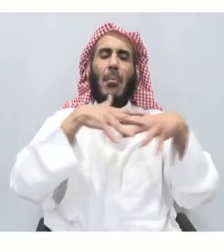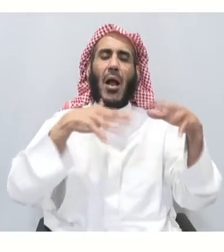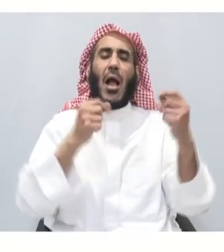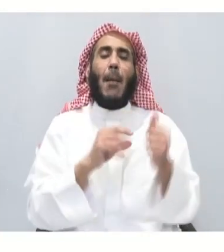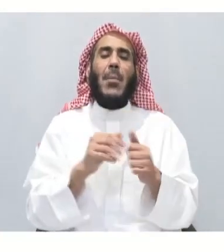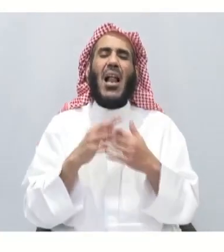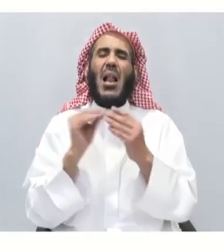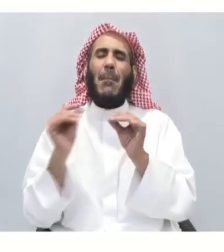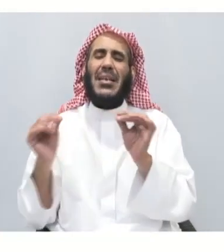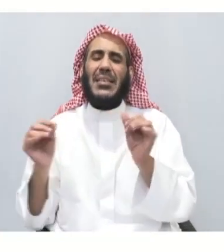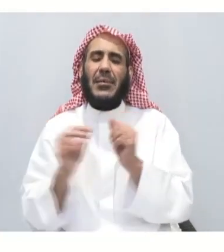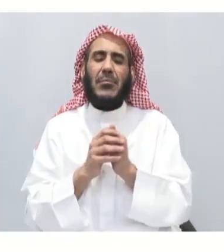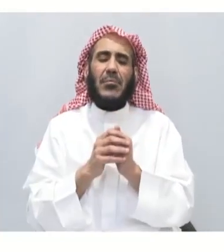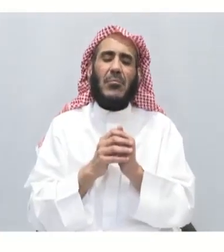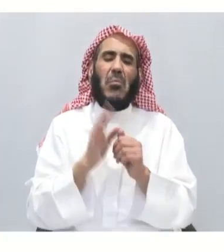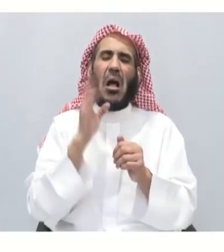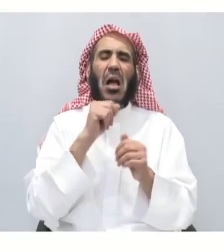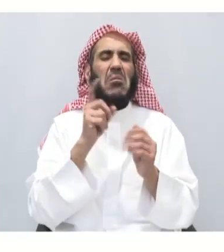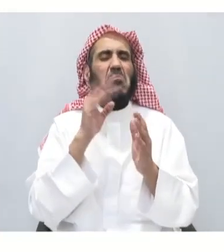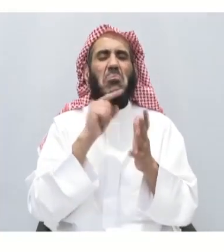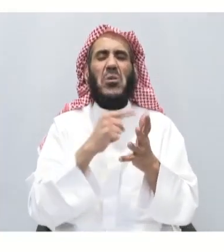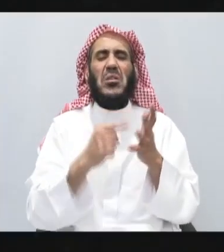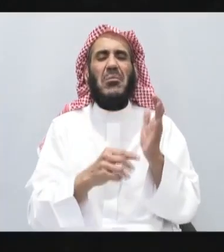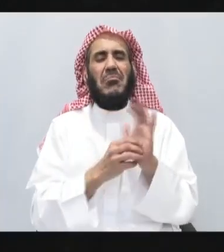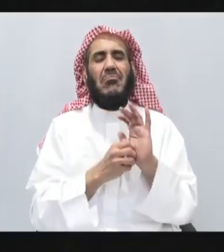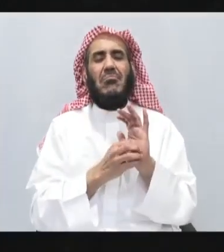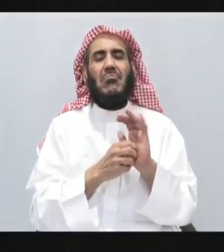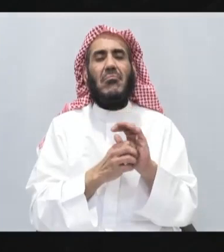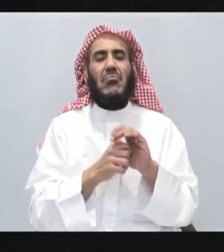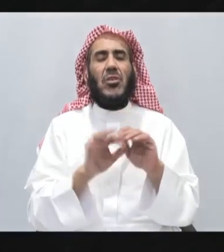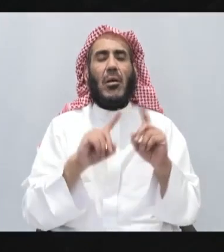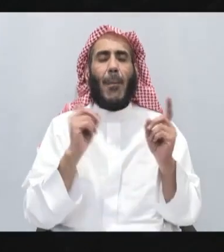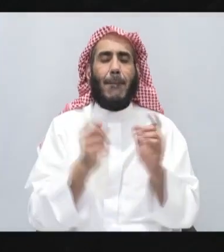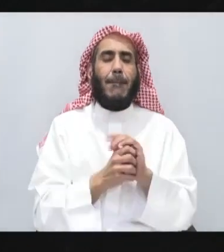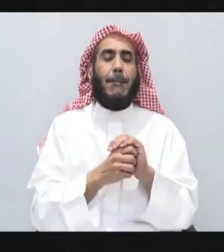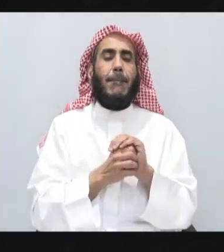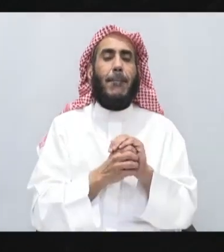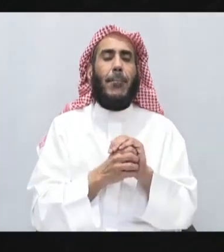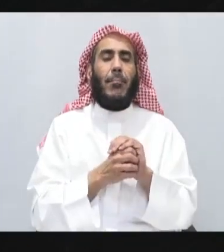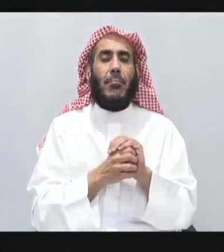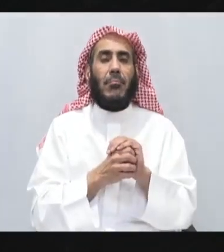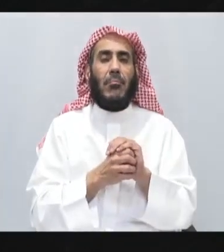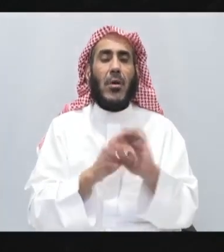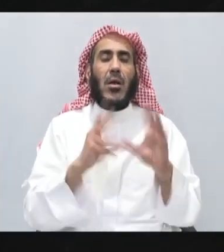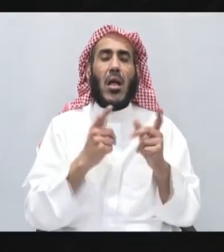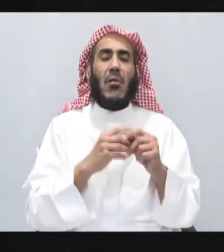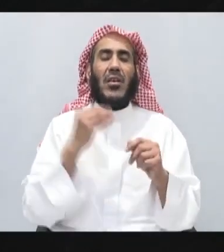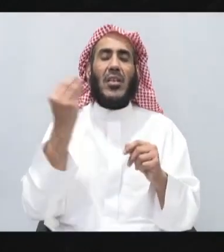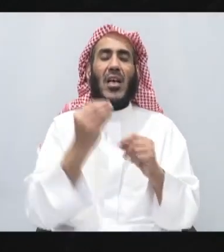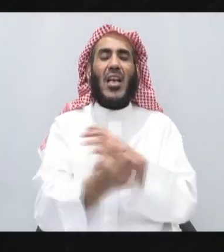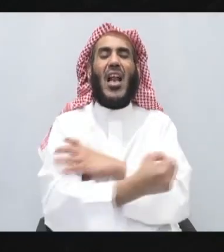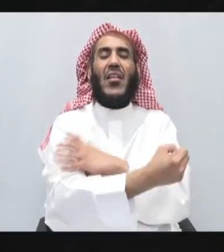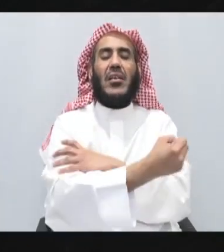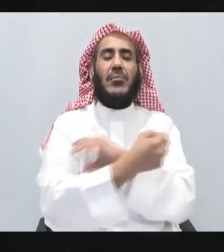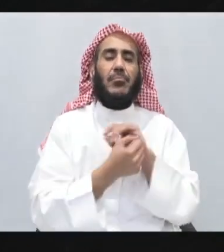الملساء فهي تكون غير مرتبه بشكل عام كيف تتحرك